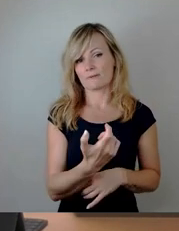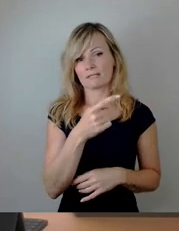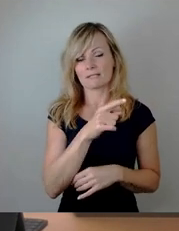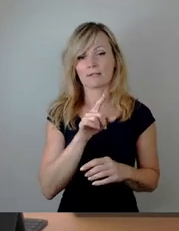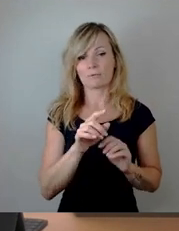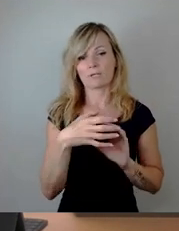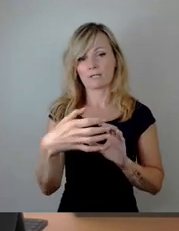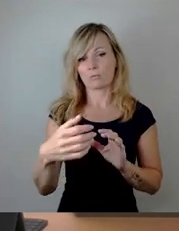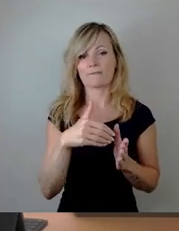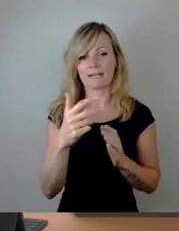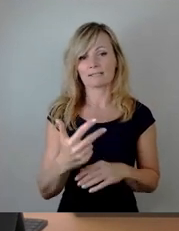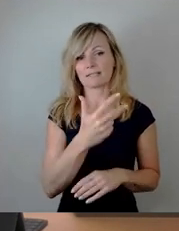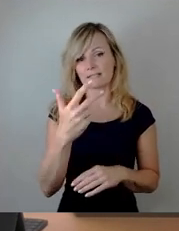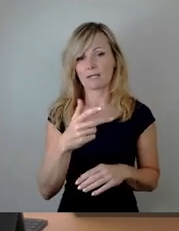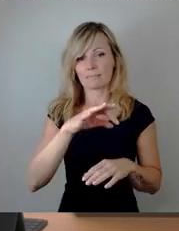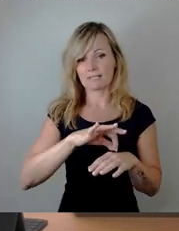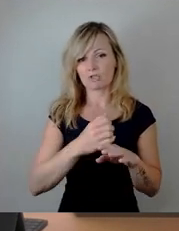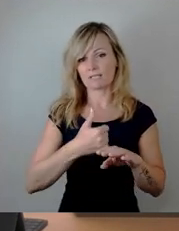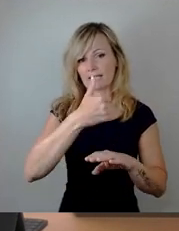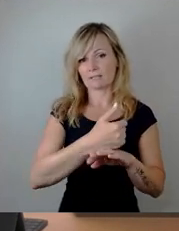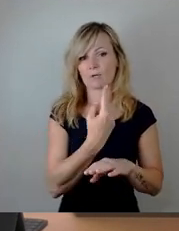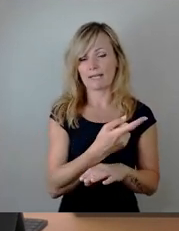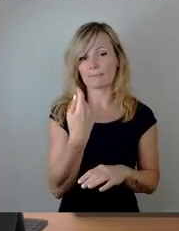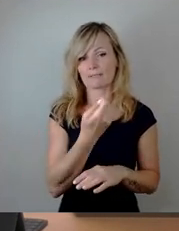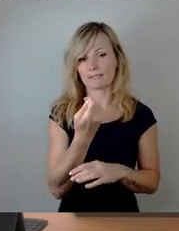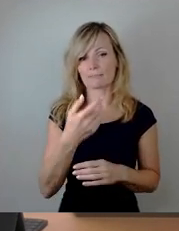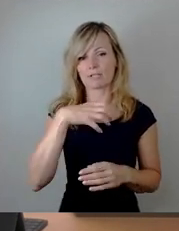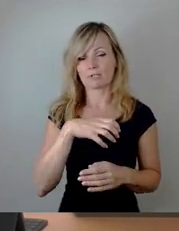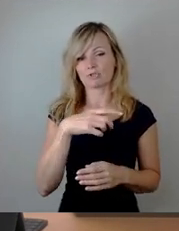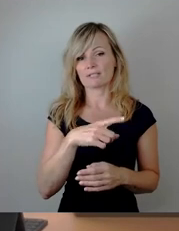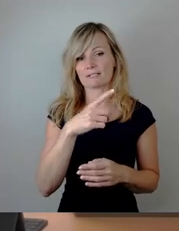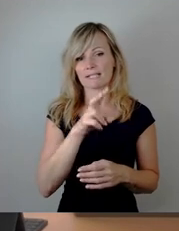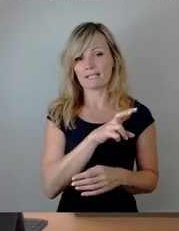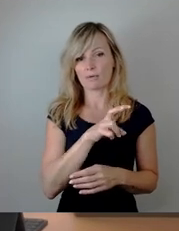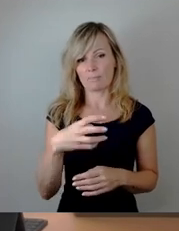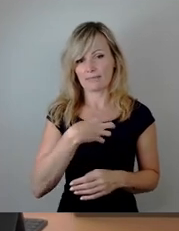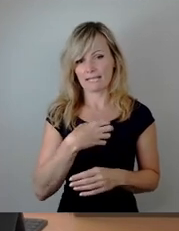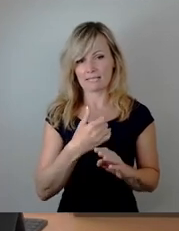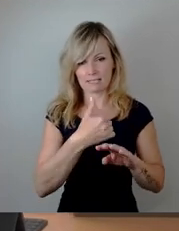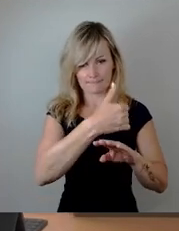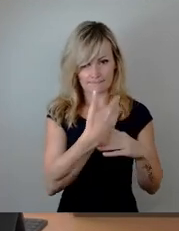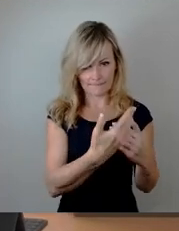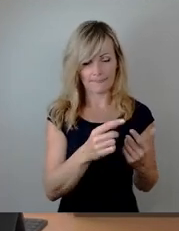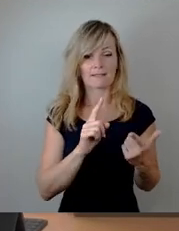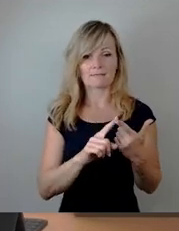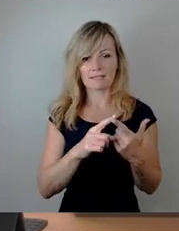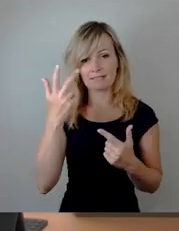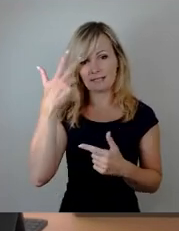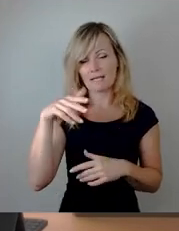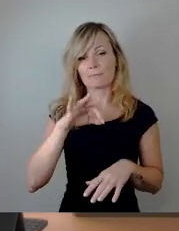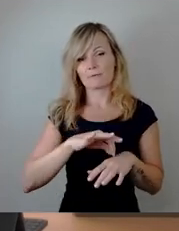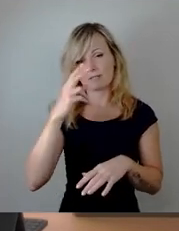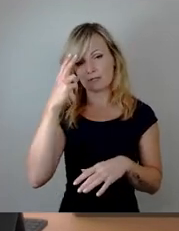weiteren 3 Jahren zum medizinischen Direktor des Eigenbetriebes Städtisches Klinikum Dresden berufen. Zweitens, Herr Professor Dr. Med. Sebastian